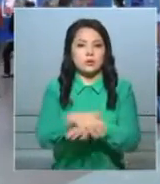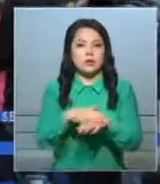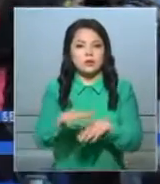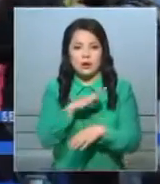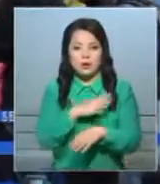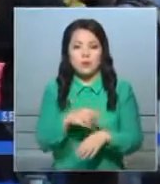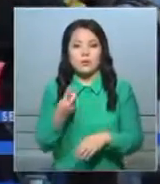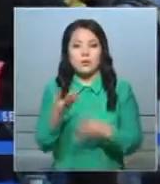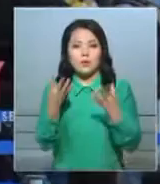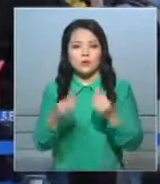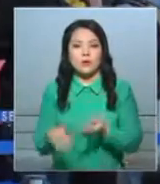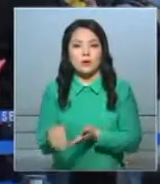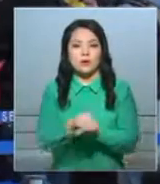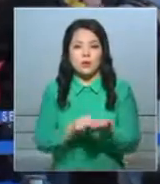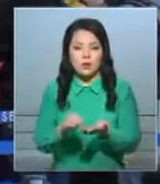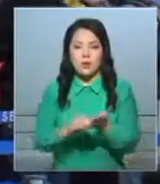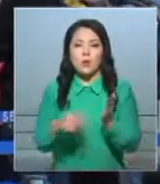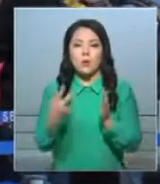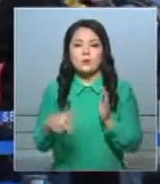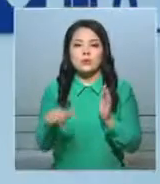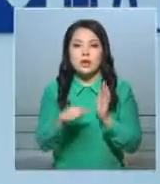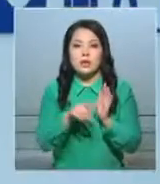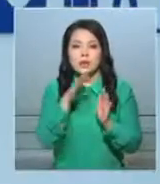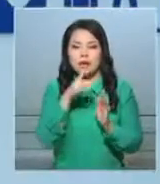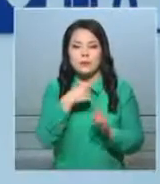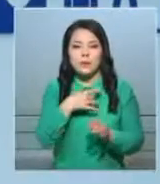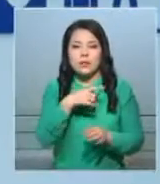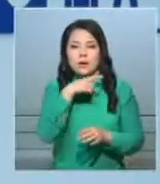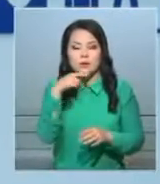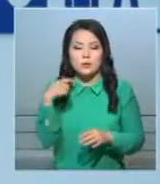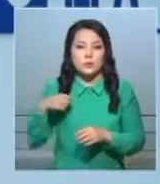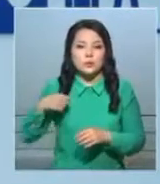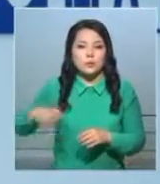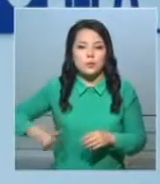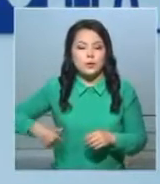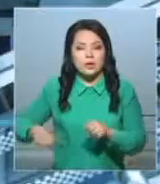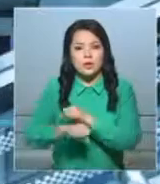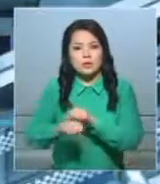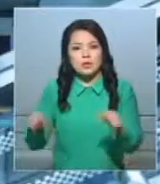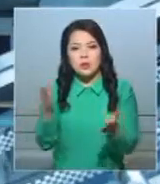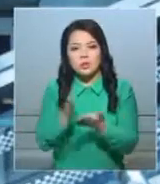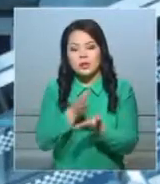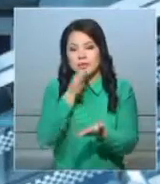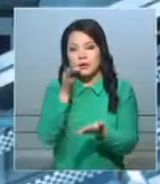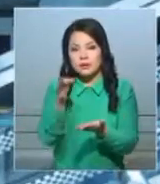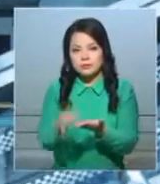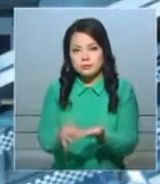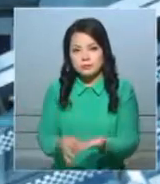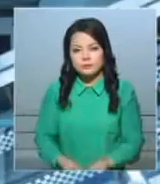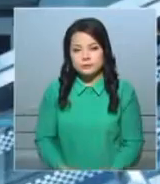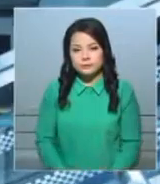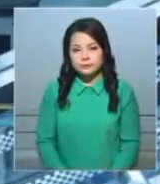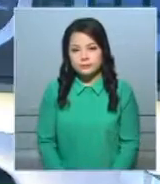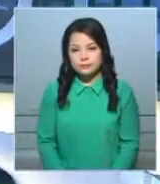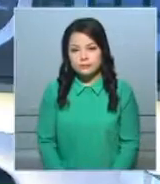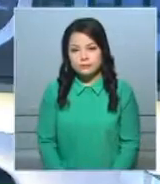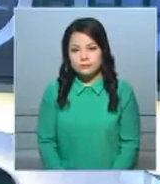күннен соң қайталанды. Онда 36 жастағы Беларусь азаматы сөмкесінде жарылғыштың барын айтқан.